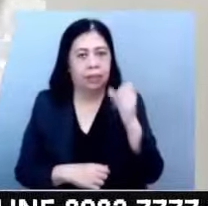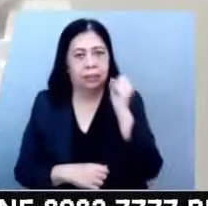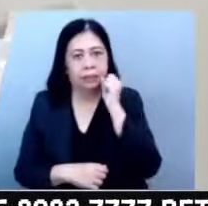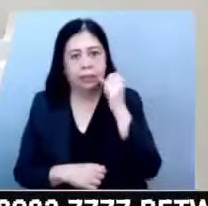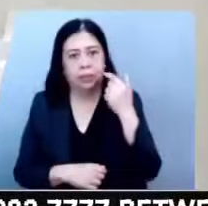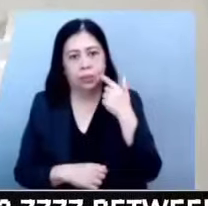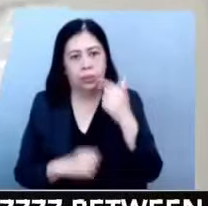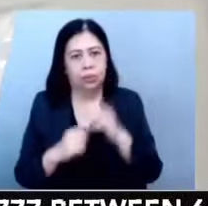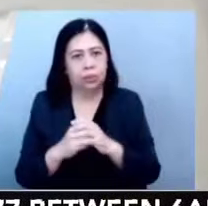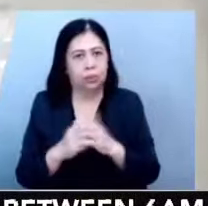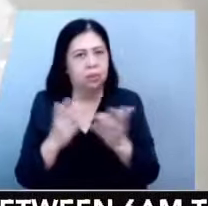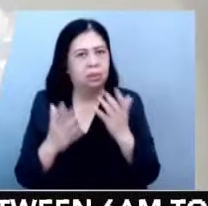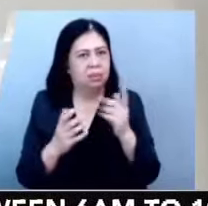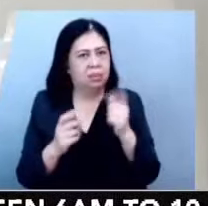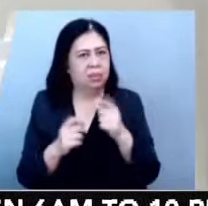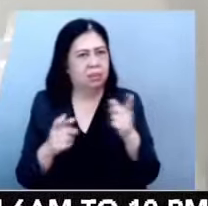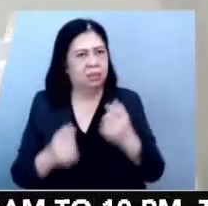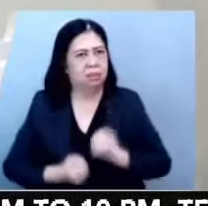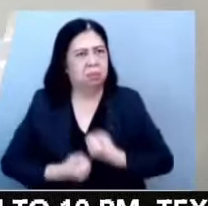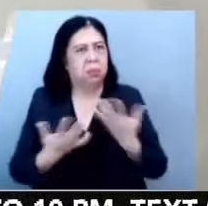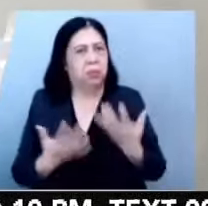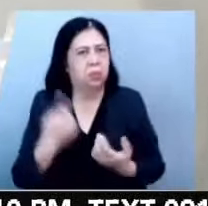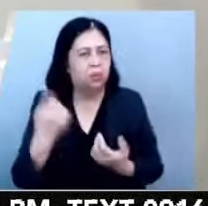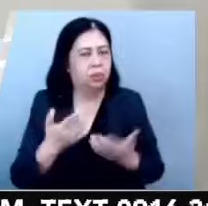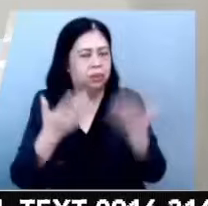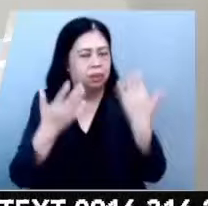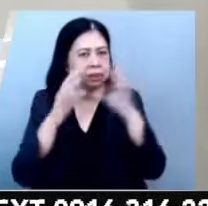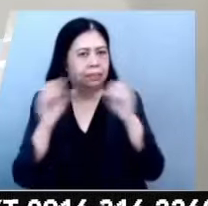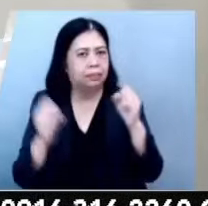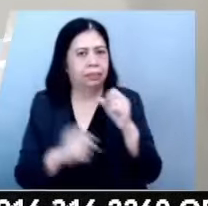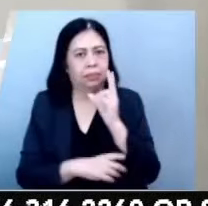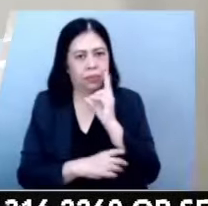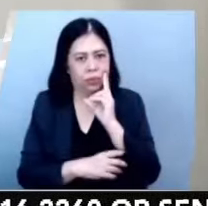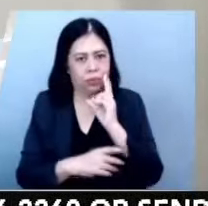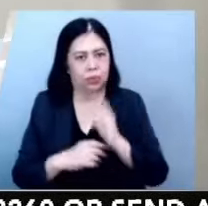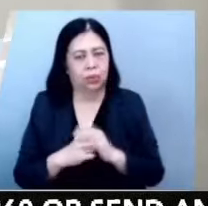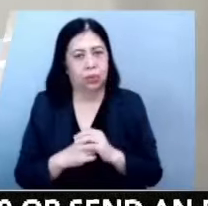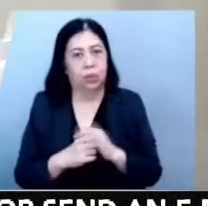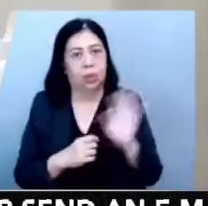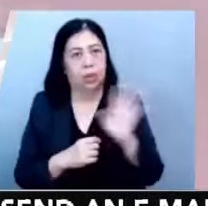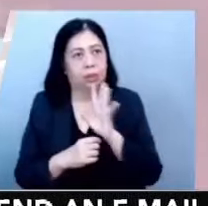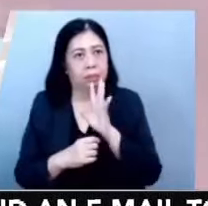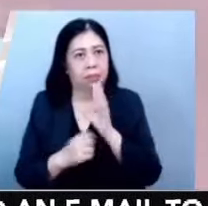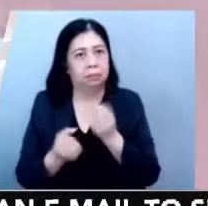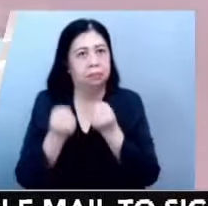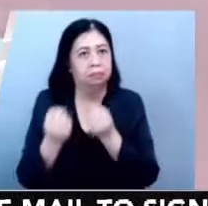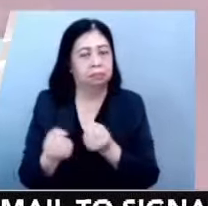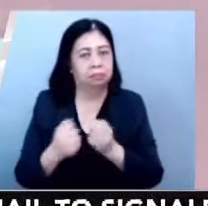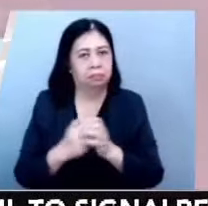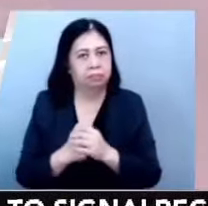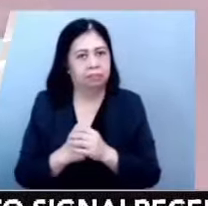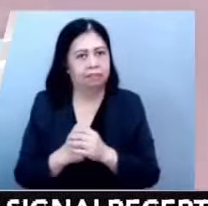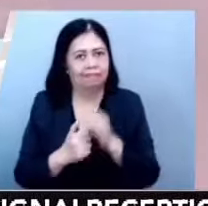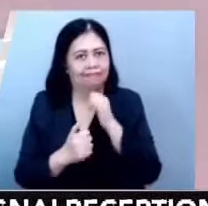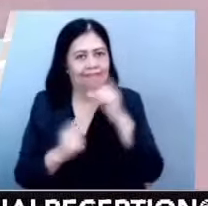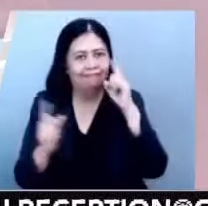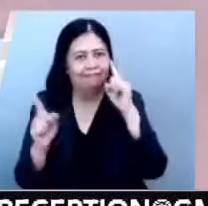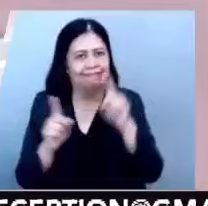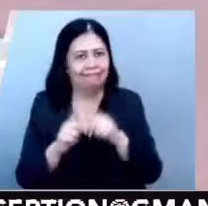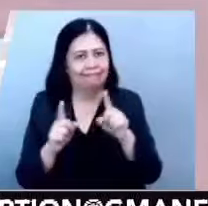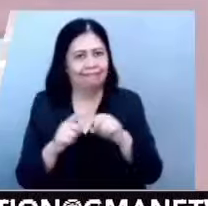maaring outburst of emotions lamang ni dating Pangulong Rodrigo Duterte ang suhestyon na ito. Hindi rin siya sang-ayon dito. Una